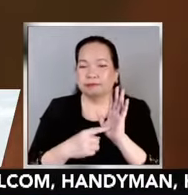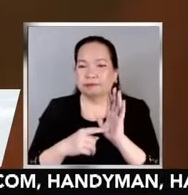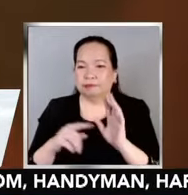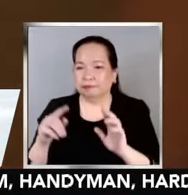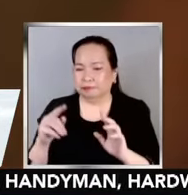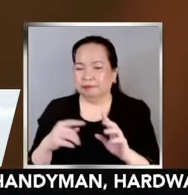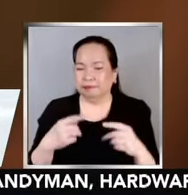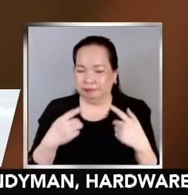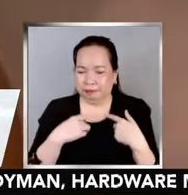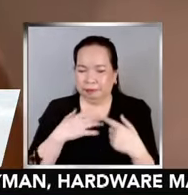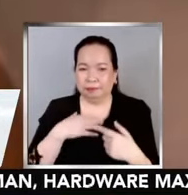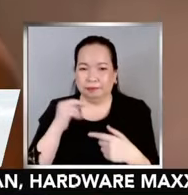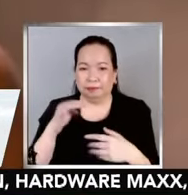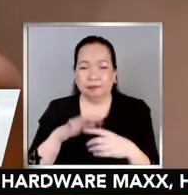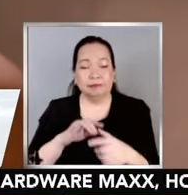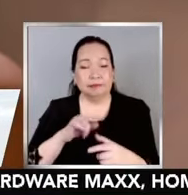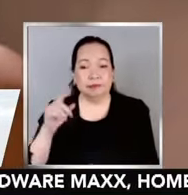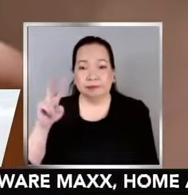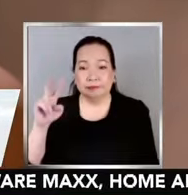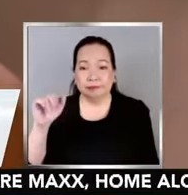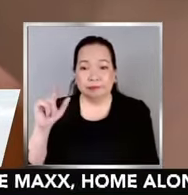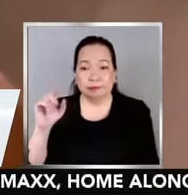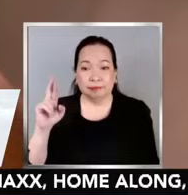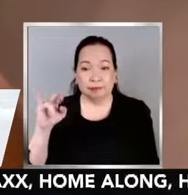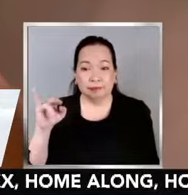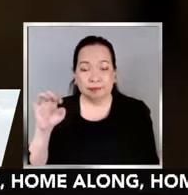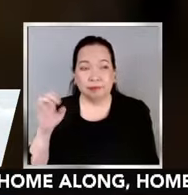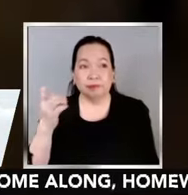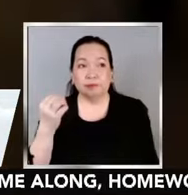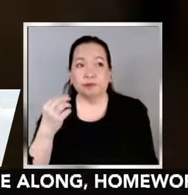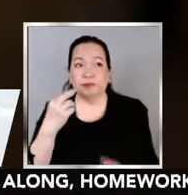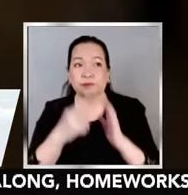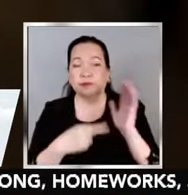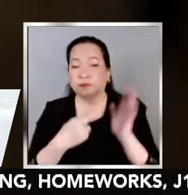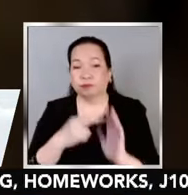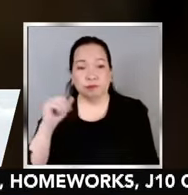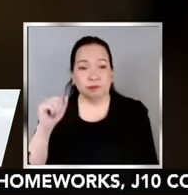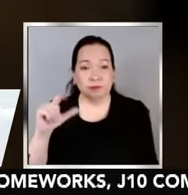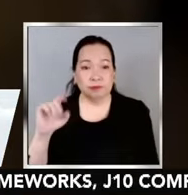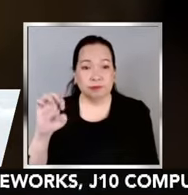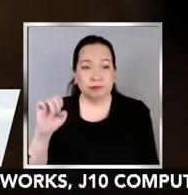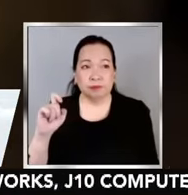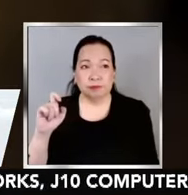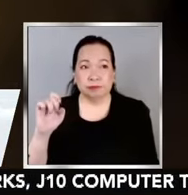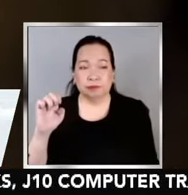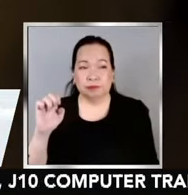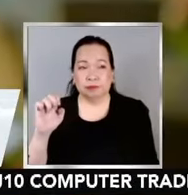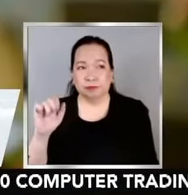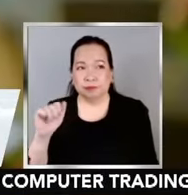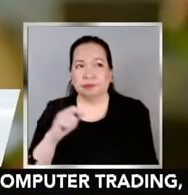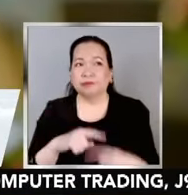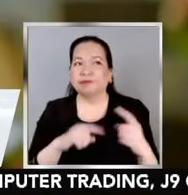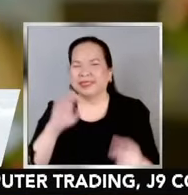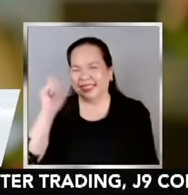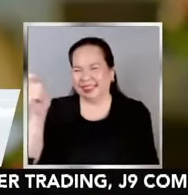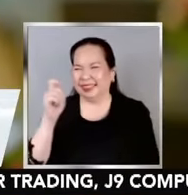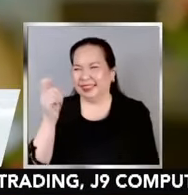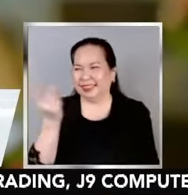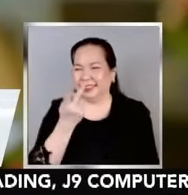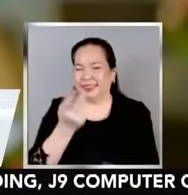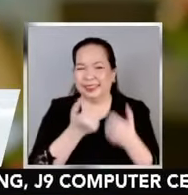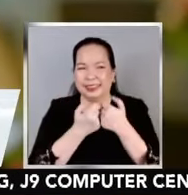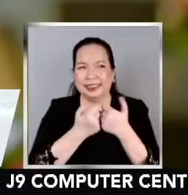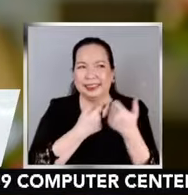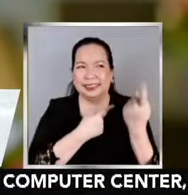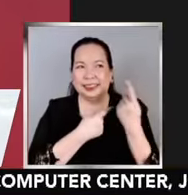Valerie Concepcion gaganap bilang si Alexa. Ex-girlfriend po ako ni Bobby, ni Mike Tan. Yun nga po, to